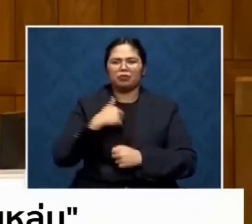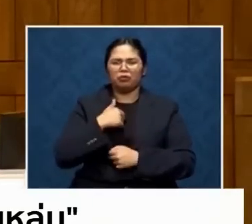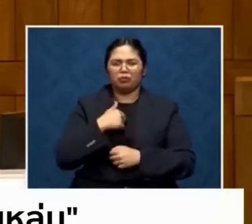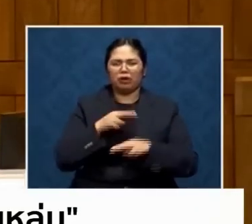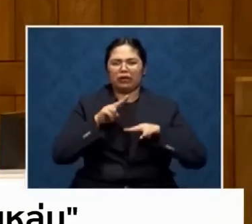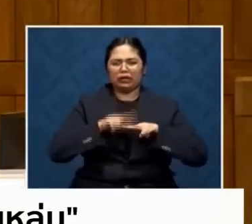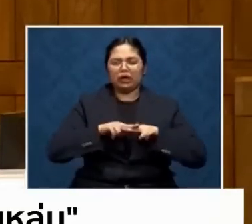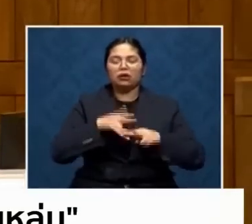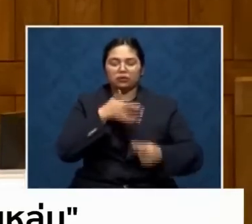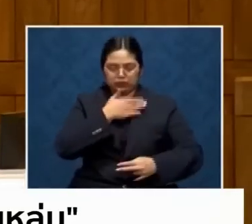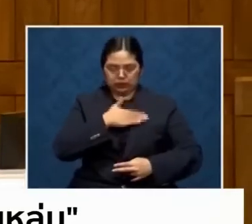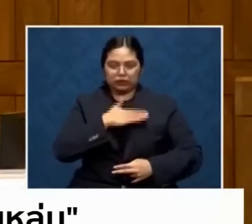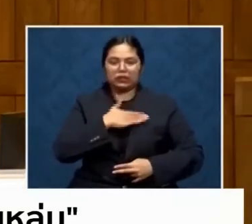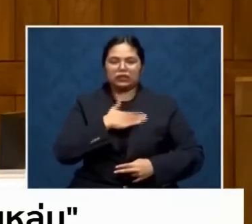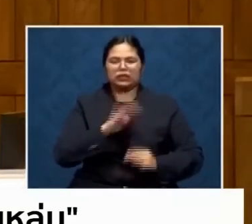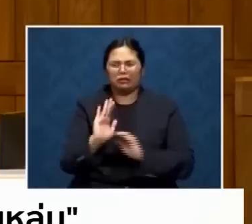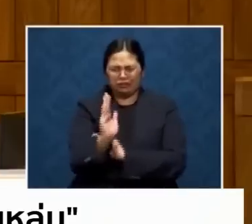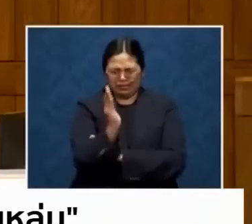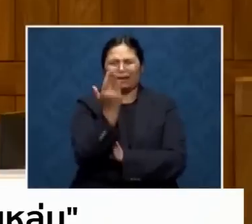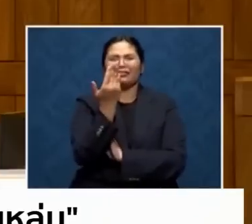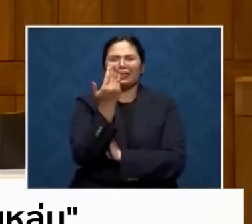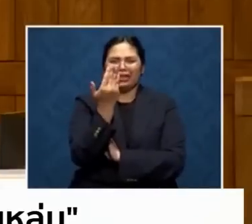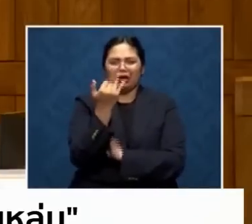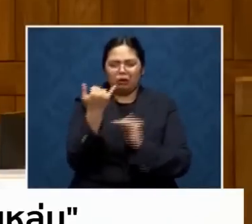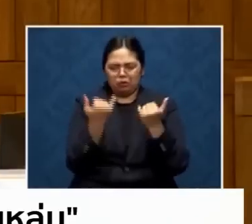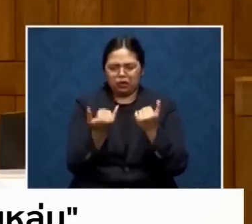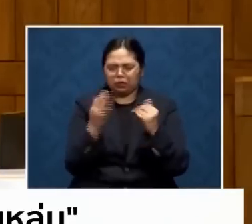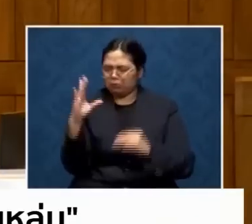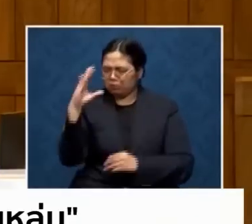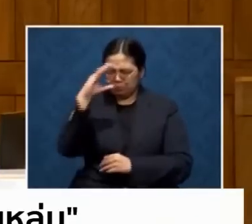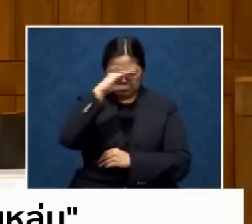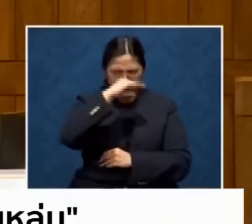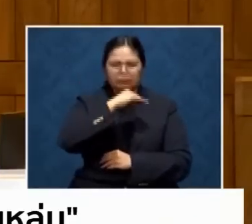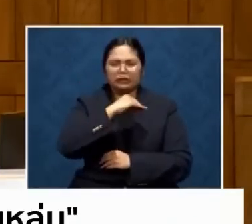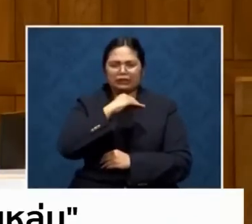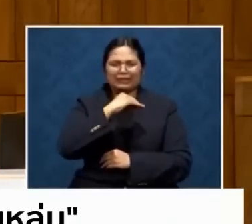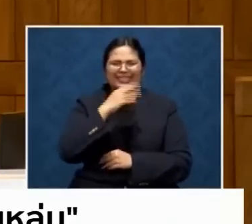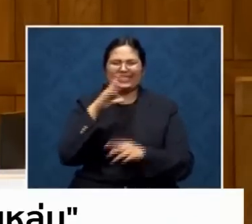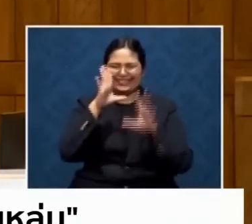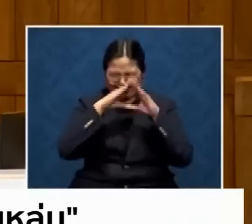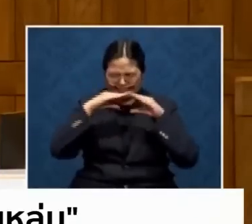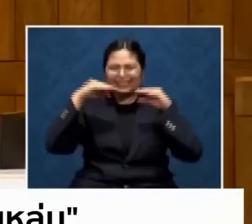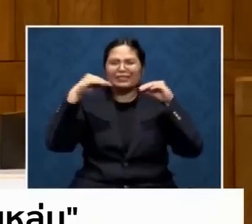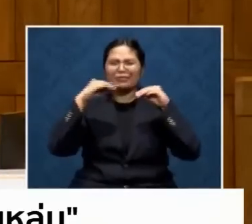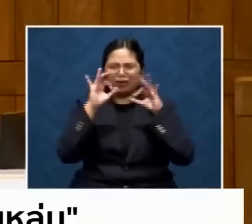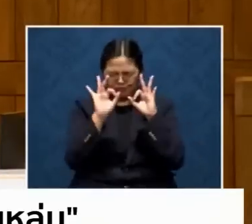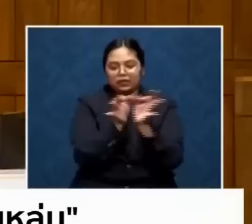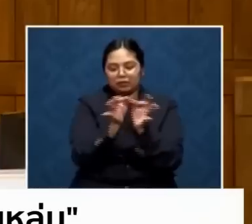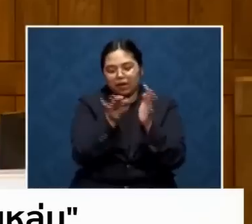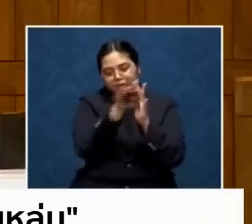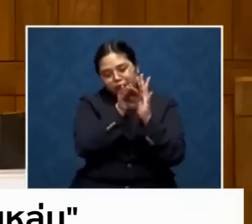ดึกขอให้ยิ้มแย้มบ้างแต่ว่าสมาชิกบางคนยังหน้าตาขึงขังอยู่เลยค่ะลองฟังเสียงของท่านนายกค่ะ